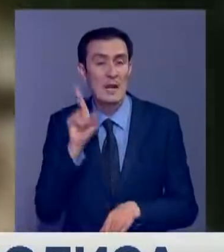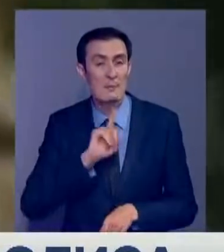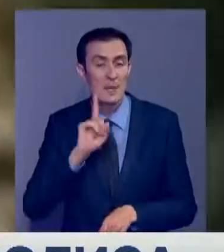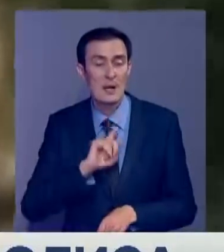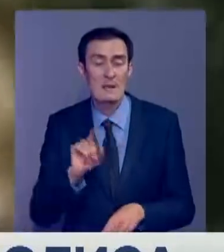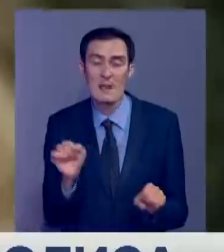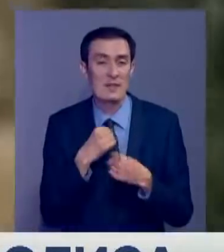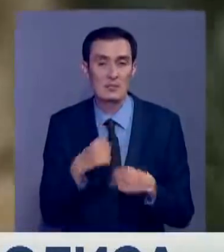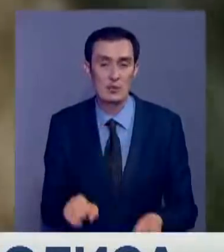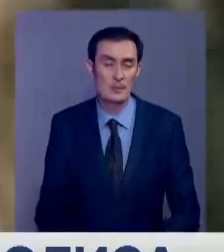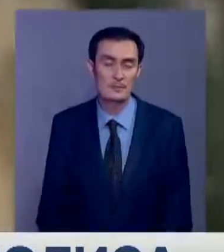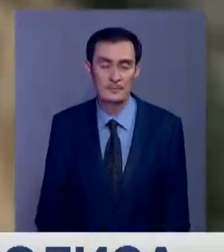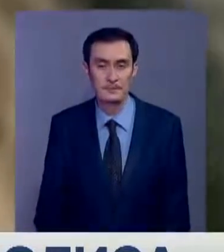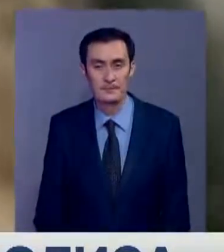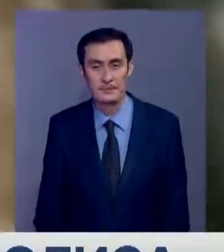невозможной.